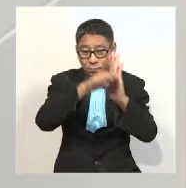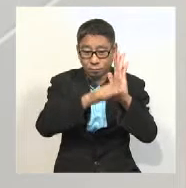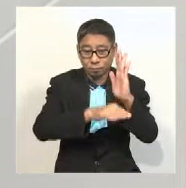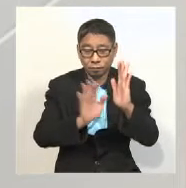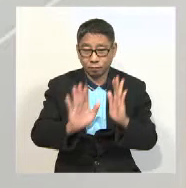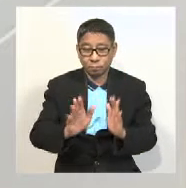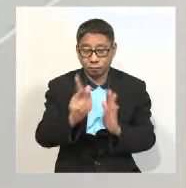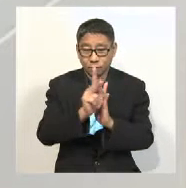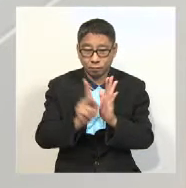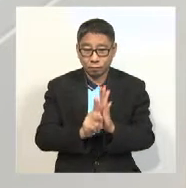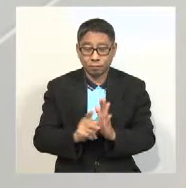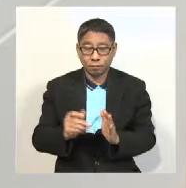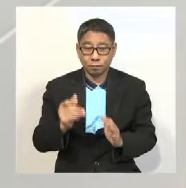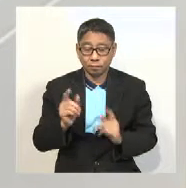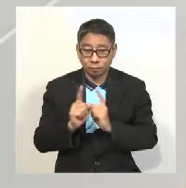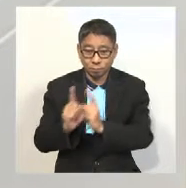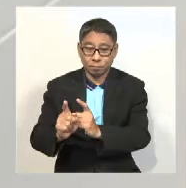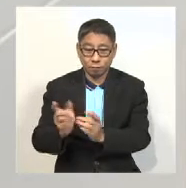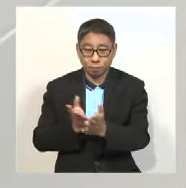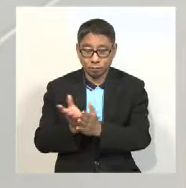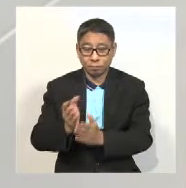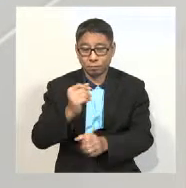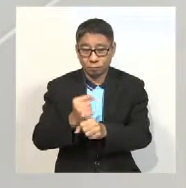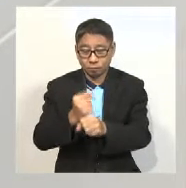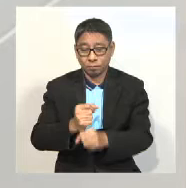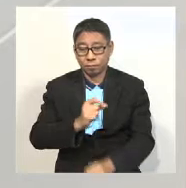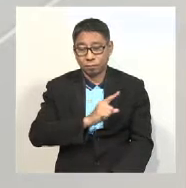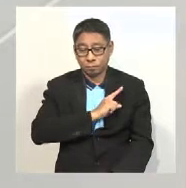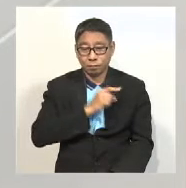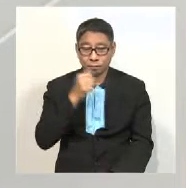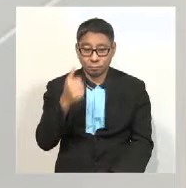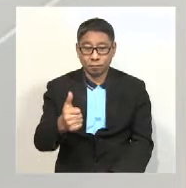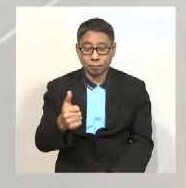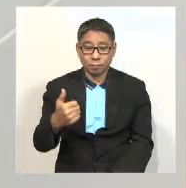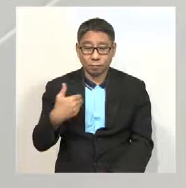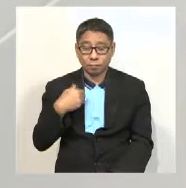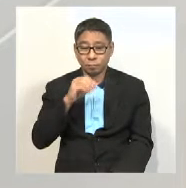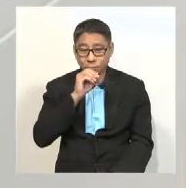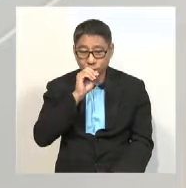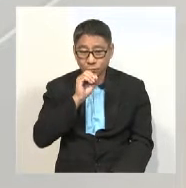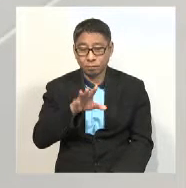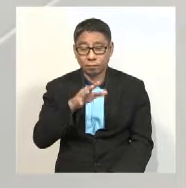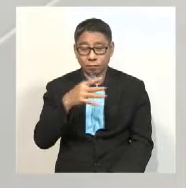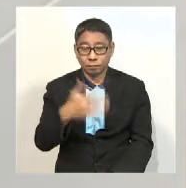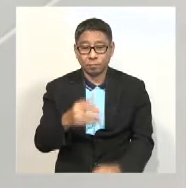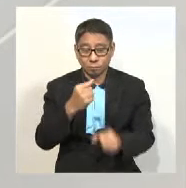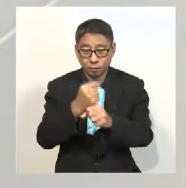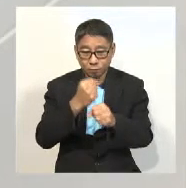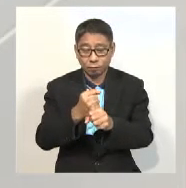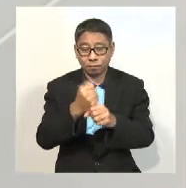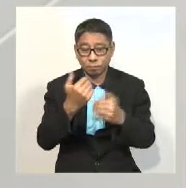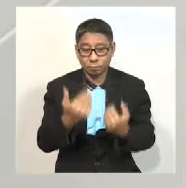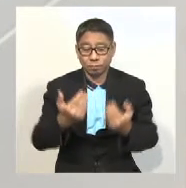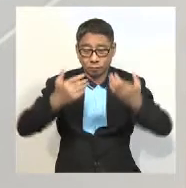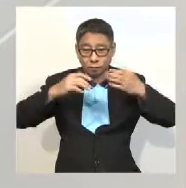ปตามสิทธิเสรีภาพที่ท่านสามารถดำเนินการได้ขออนุญาตเรียนนิดเดียวว่าในการดำเนินการนั้น